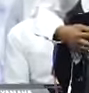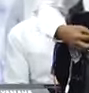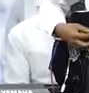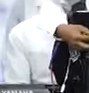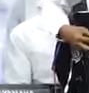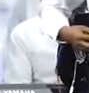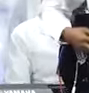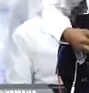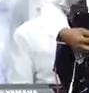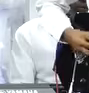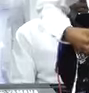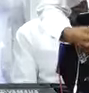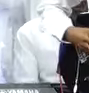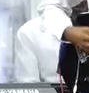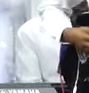ningekusihi